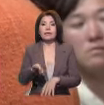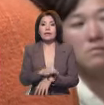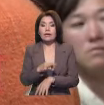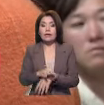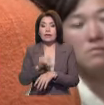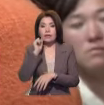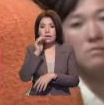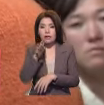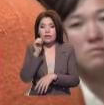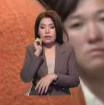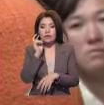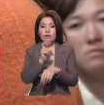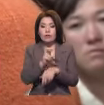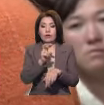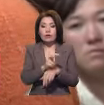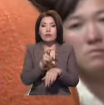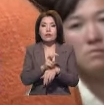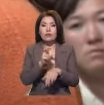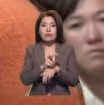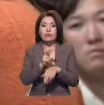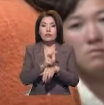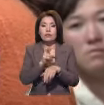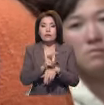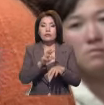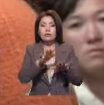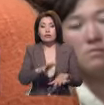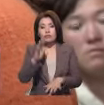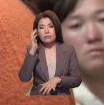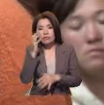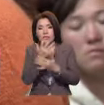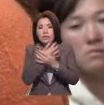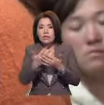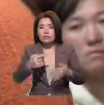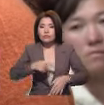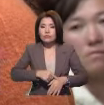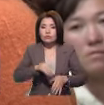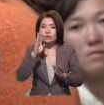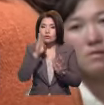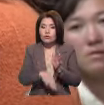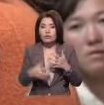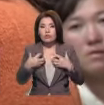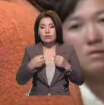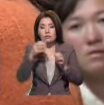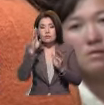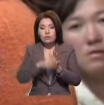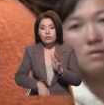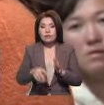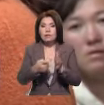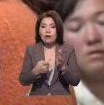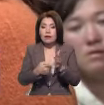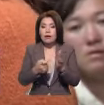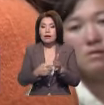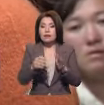каждый день посещает его. Айыпталушыға күнде барам. Оның эмоционалдық күйі өте нашар. Денсаулығы да сыр беріп жатыр. Тергеу